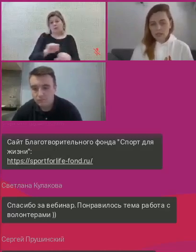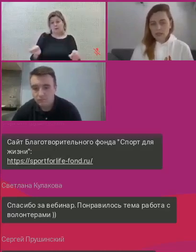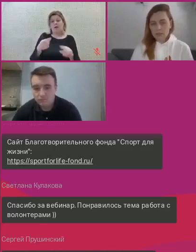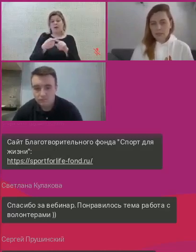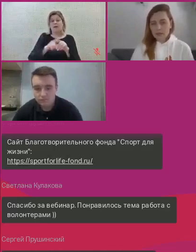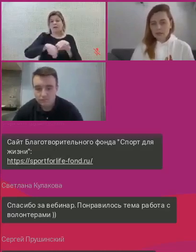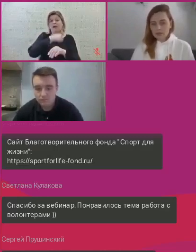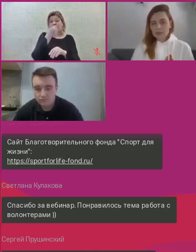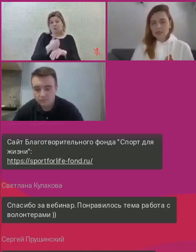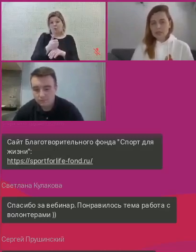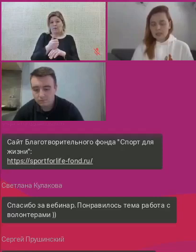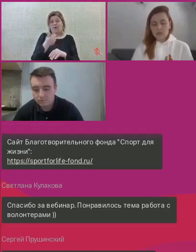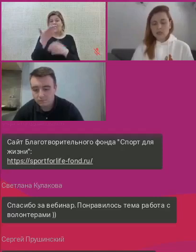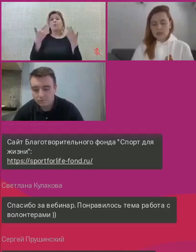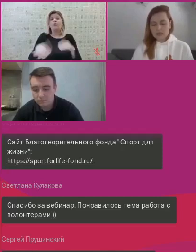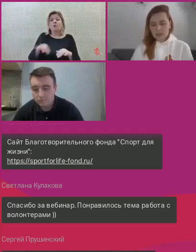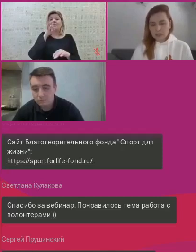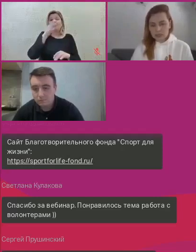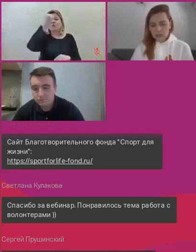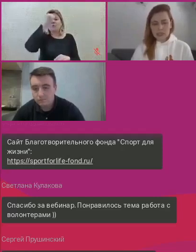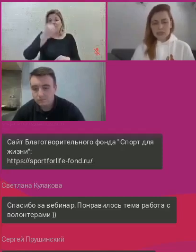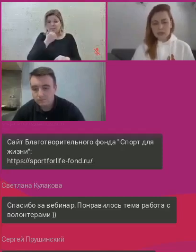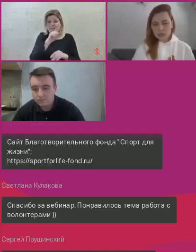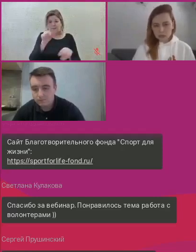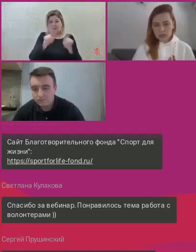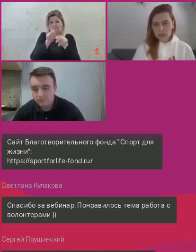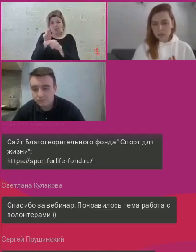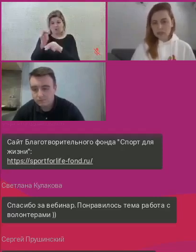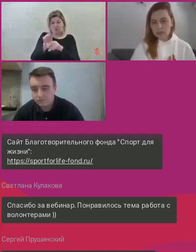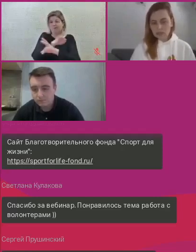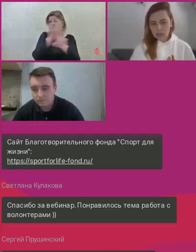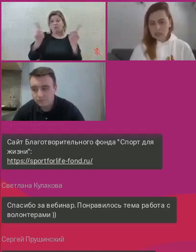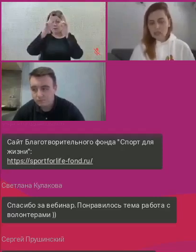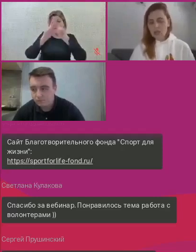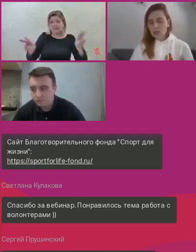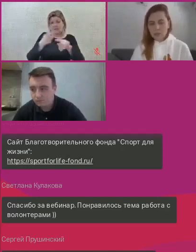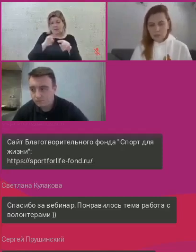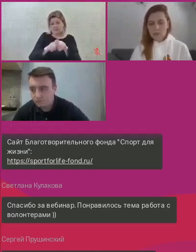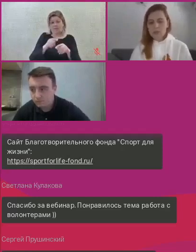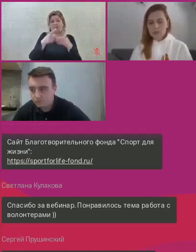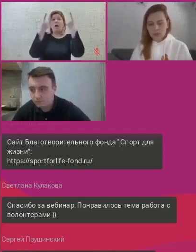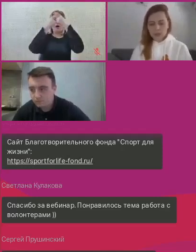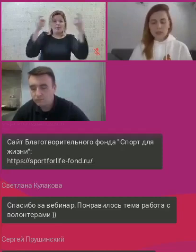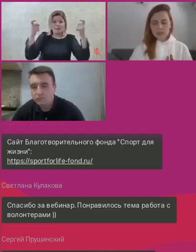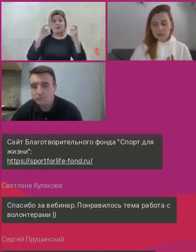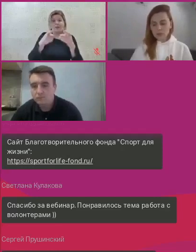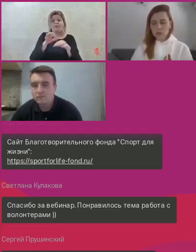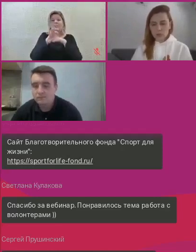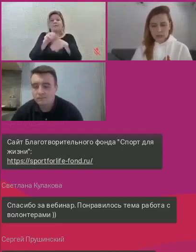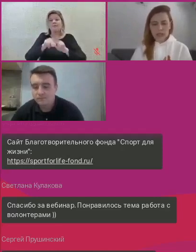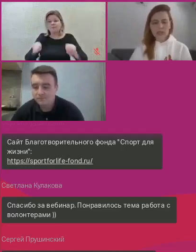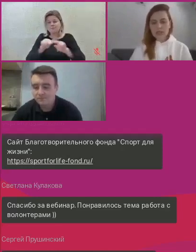не знает про это. Провели мастер-класс, то есть объявили этот мастер-класс, собрали людей на этот мастер-класс, любыми способами,